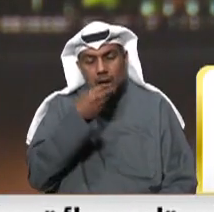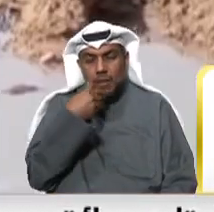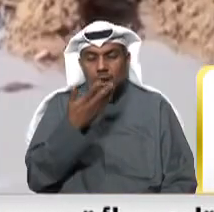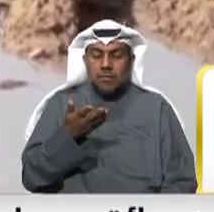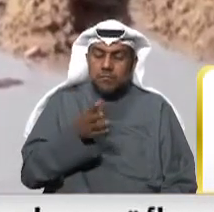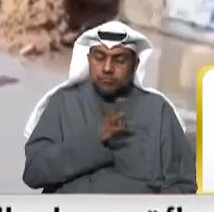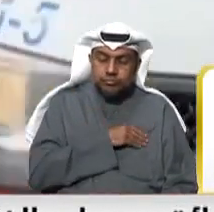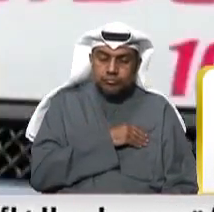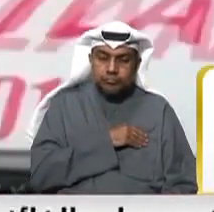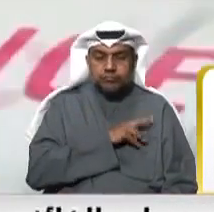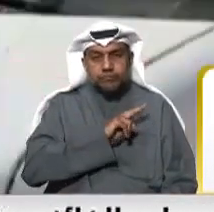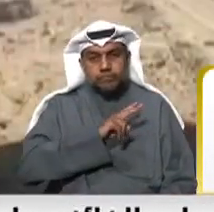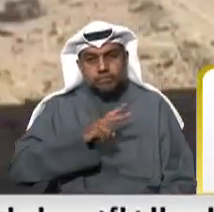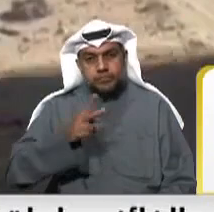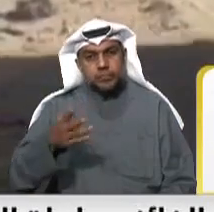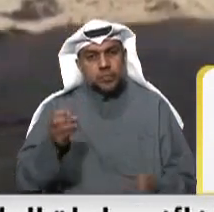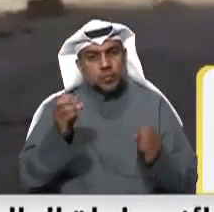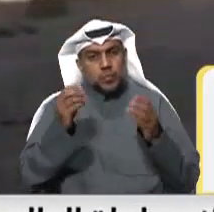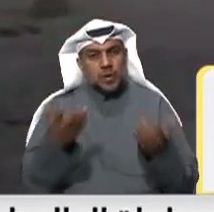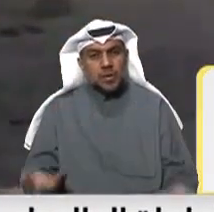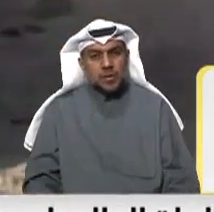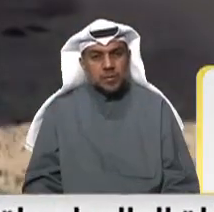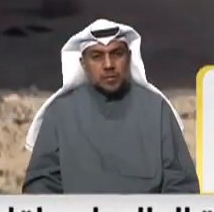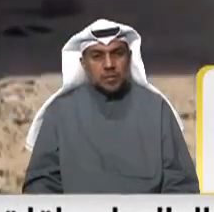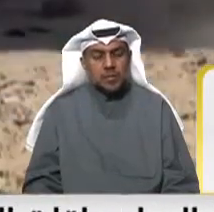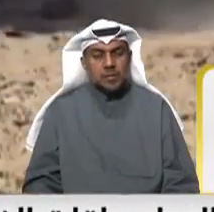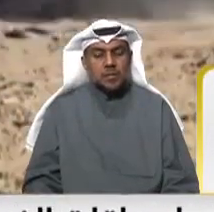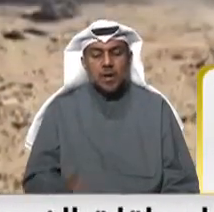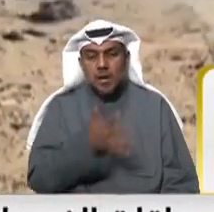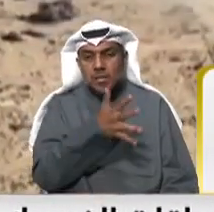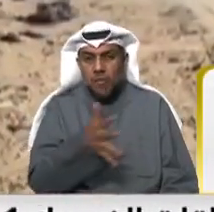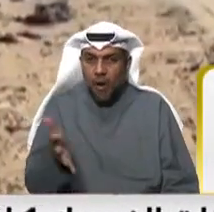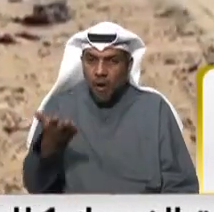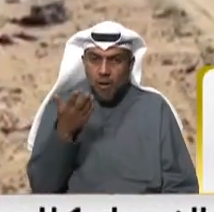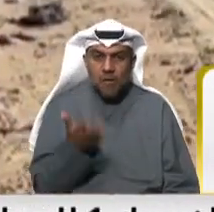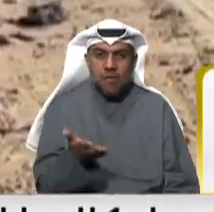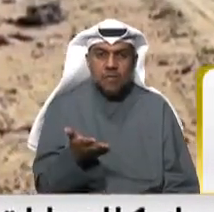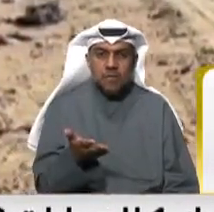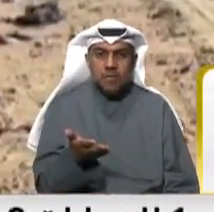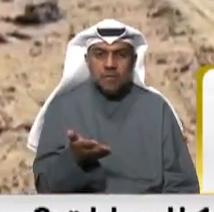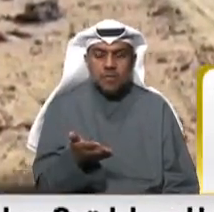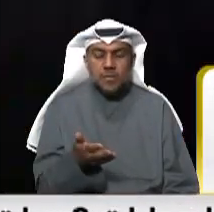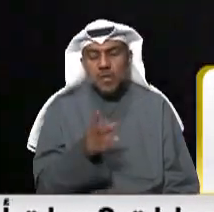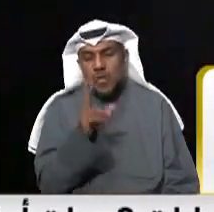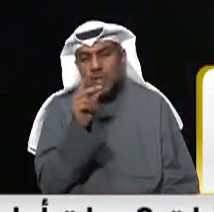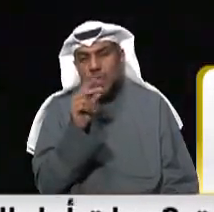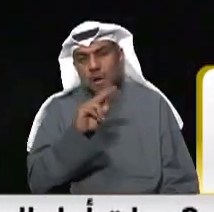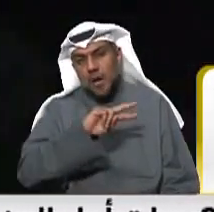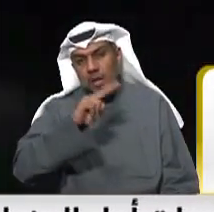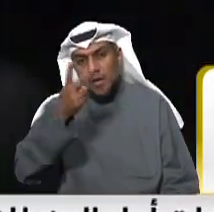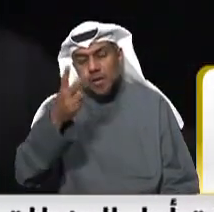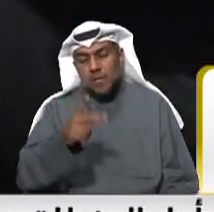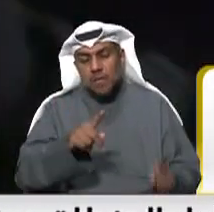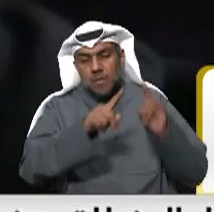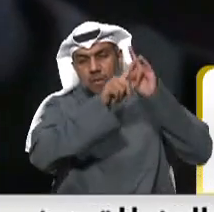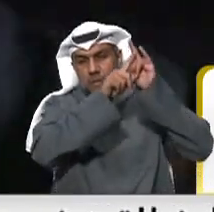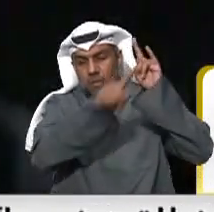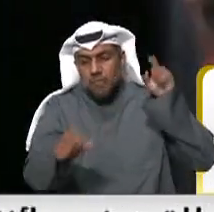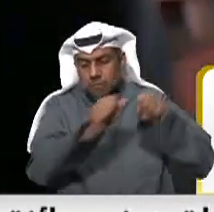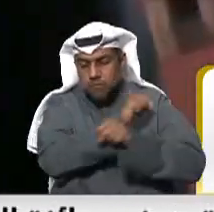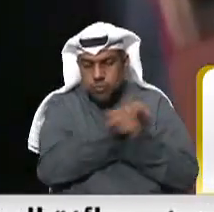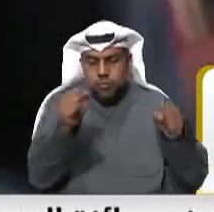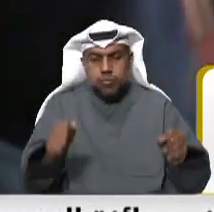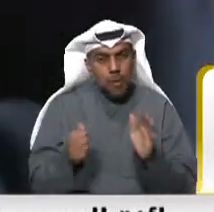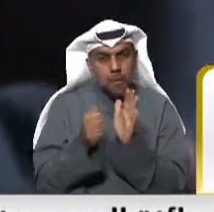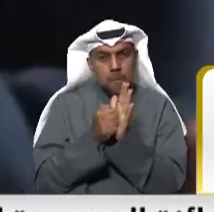كما استشهد 10 فلسطينيين آخرين بينهم أطفال في قصف لجيش الاحتلال الإسرائيلي استهدف